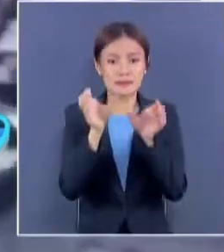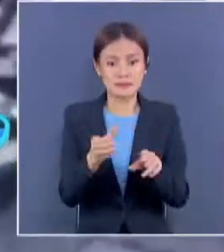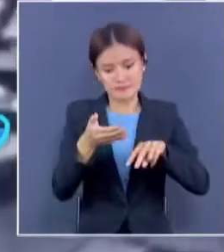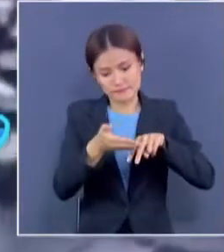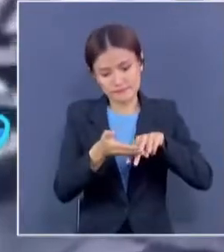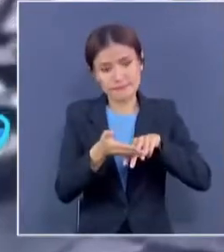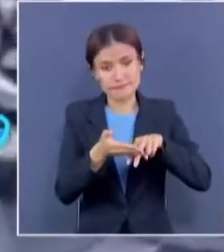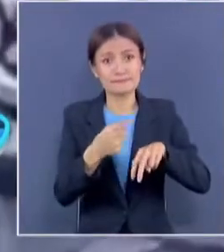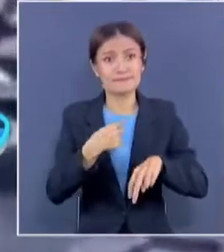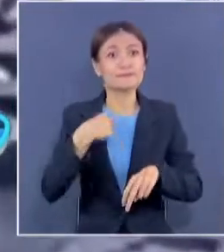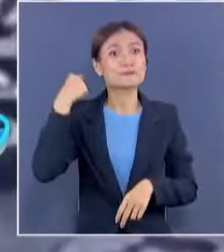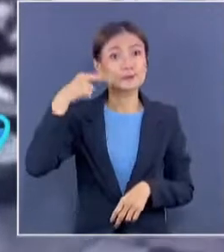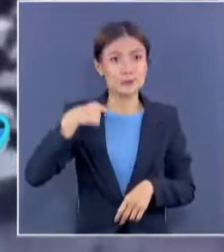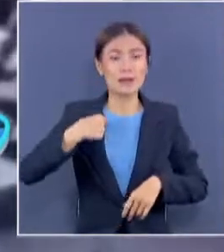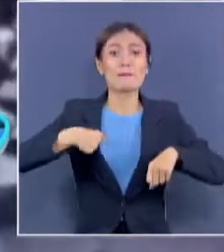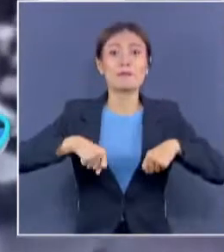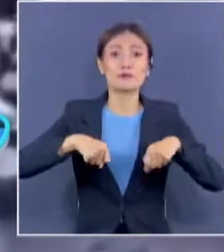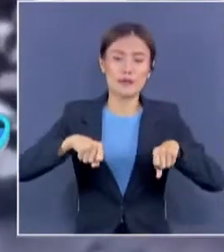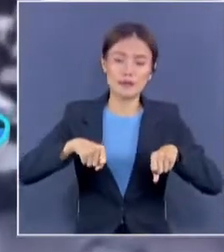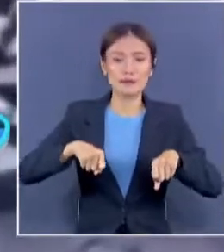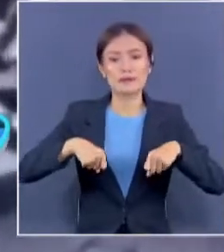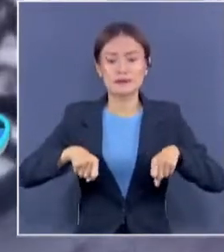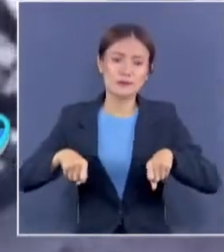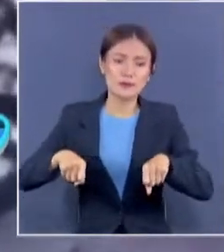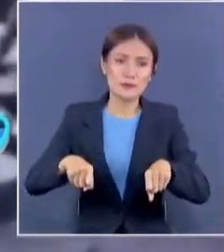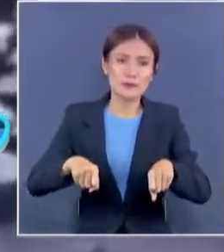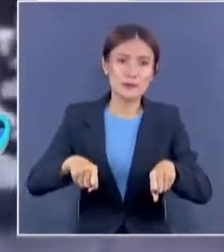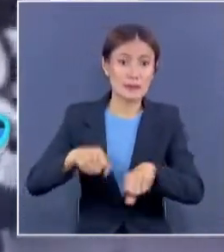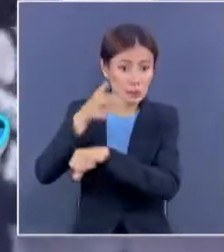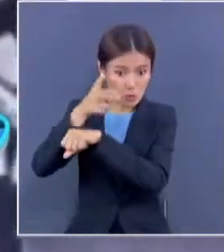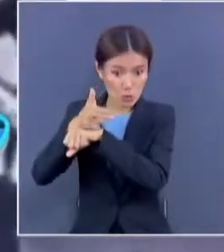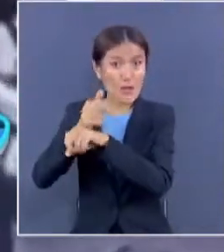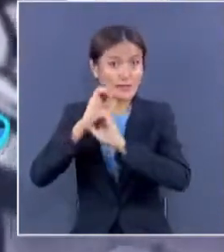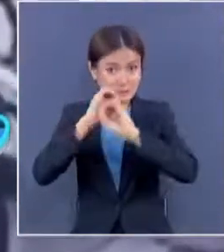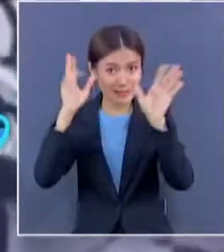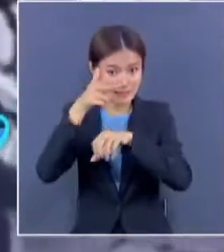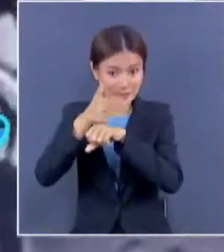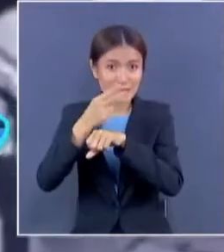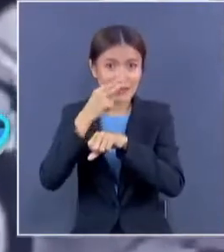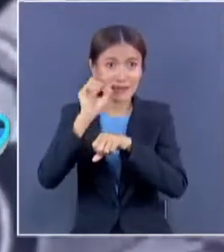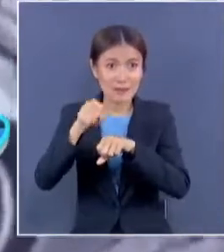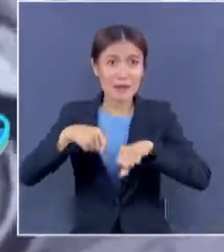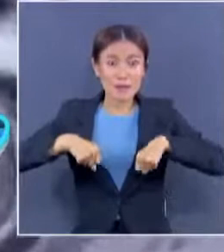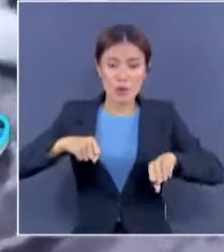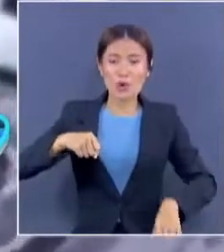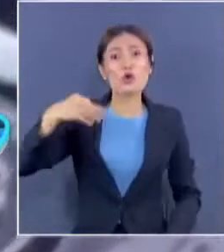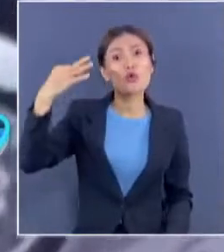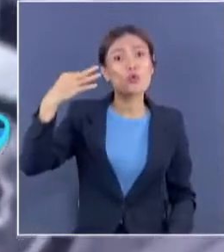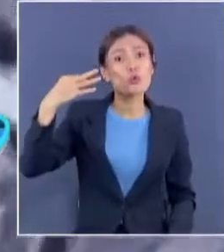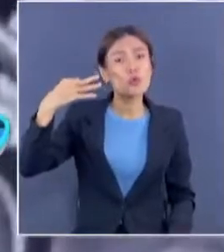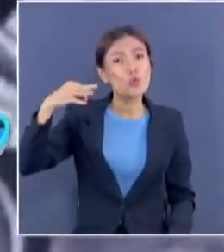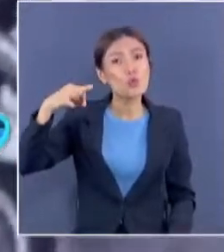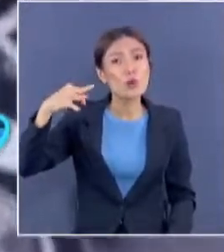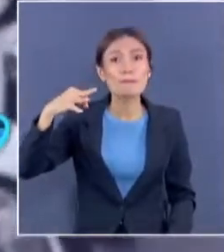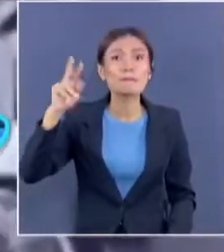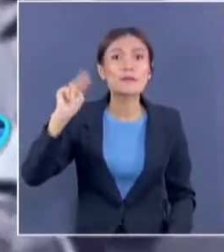ครับขี่รถจักรยานยนต์มาคือภาพจากกล้องเนี่ยชัดเจนรถจักรยานยนต์ที่ขับมาเนี่ย Honda Wave สีน้ำเงินแ